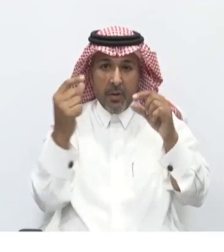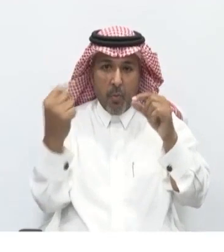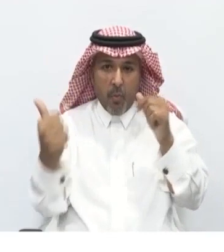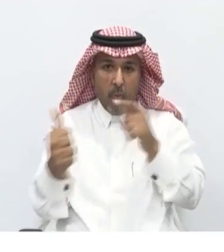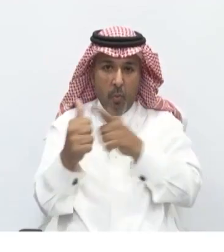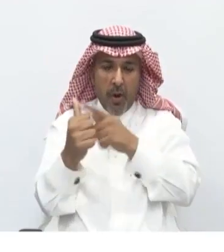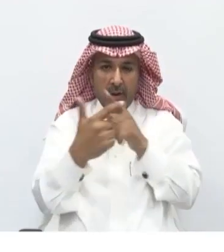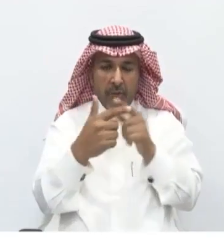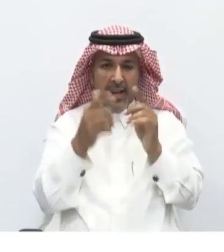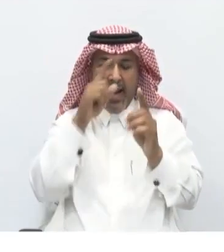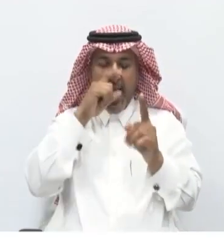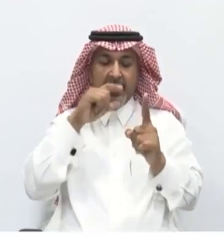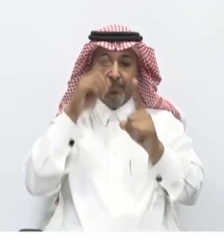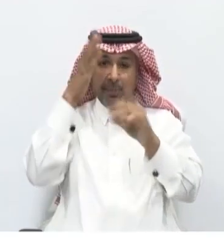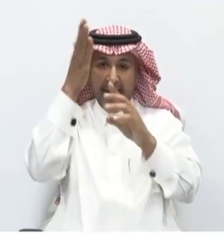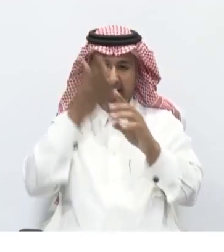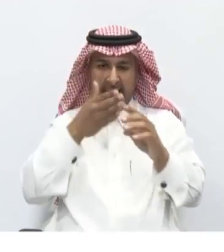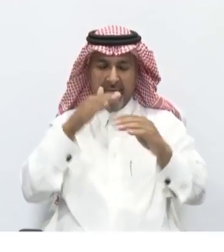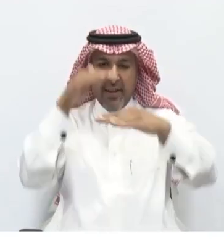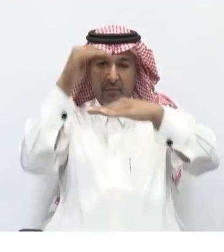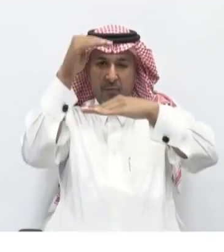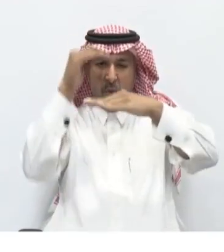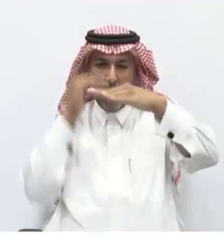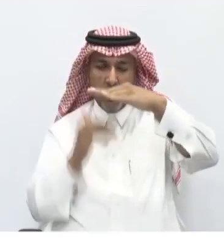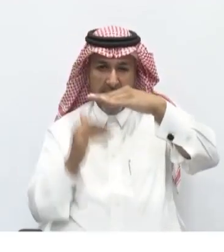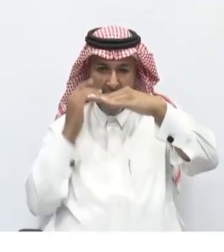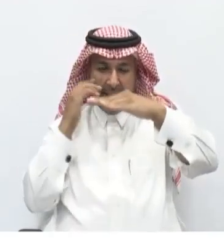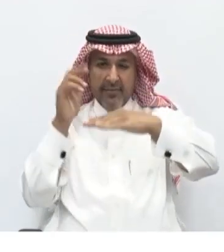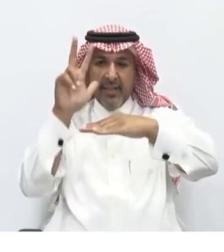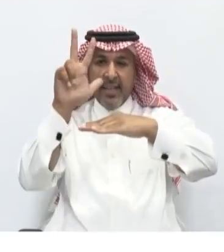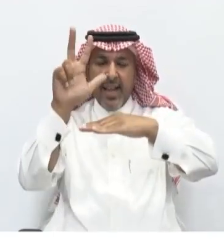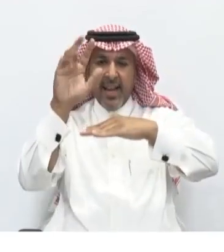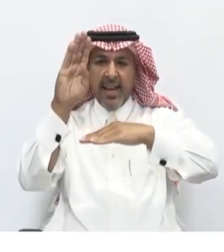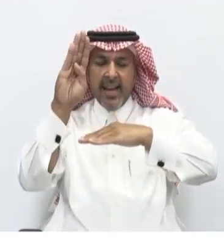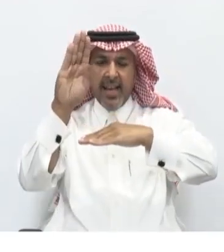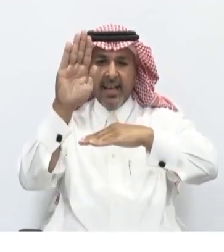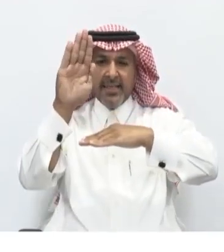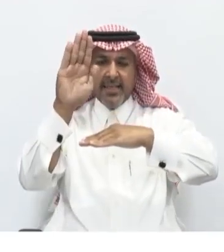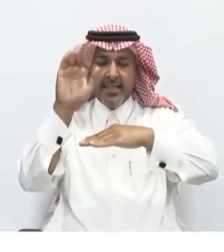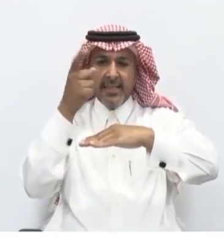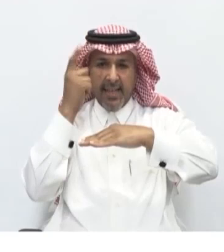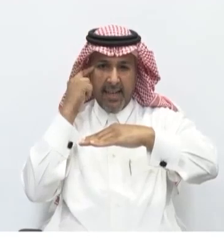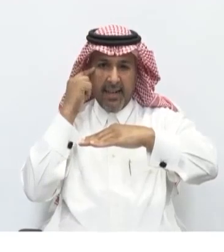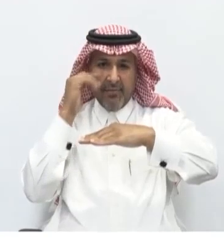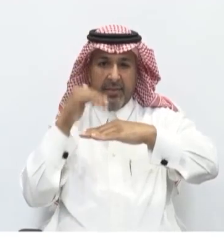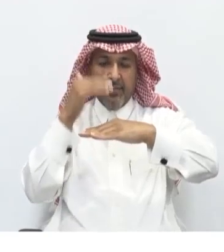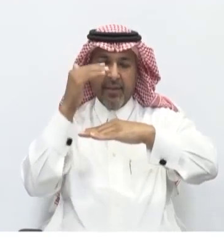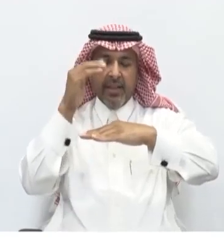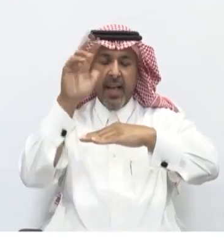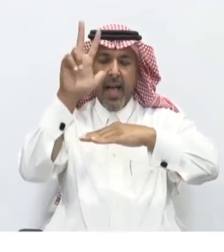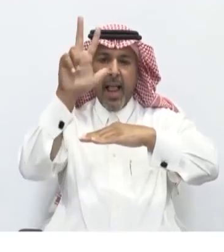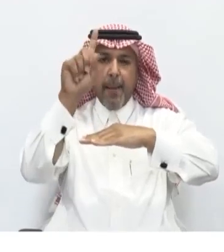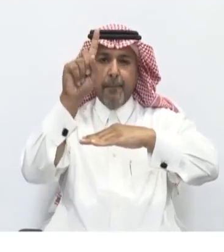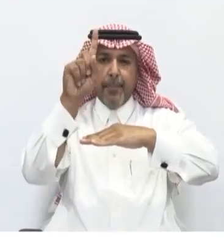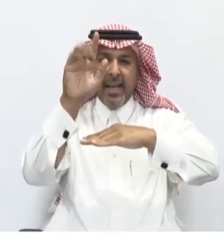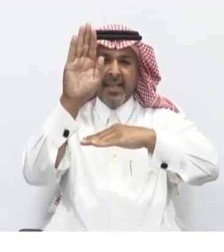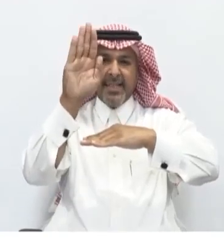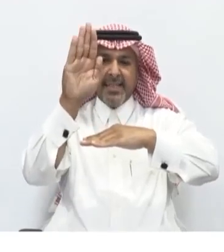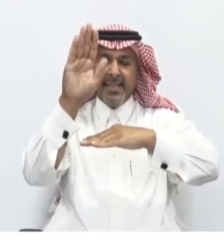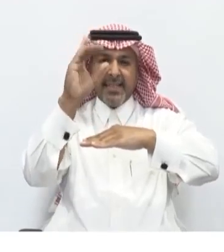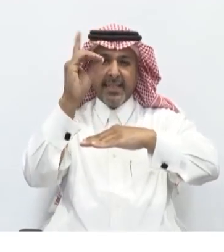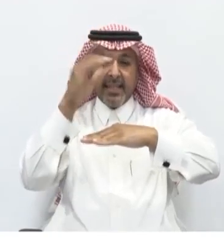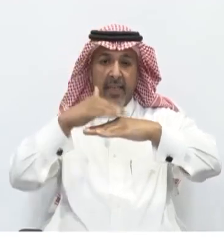يعني كسر اذا ماده في البسط وماده في المقام اذا لاي مادتين هاتين المادتين موجودتين في